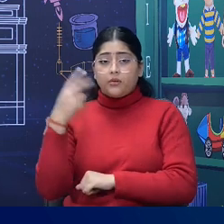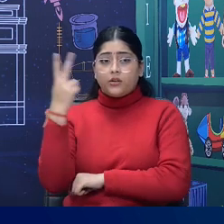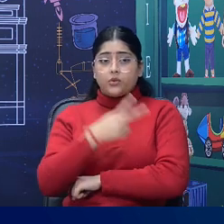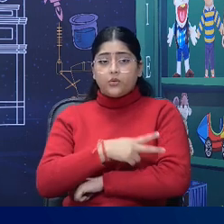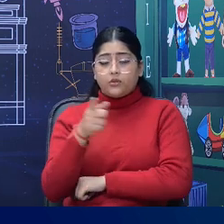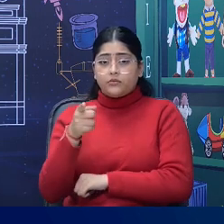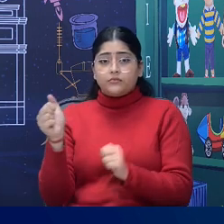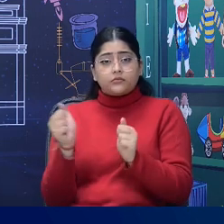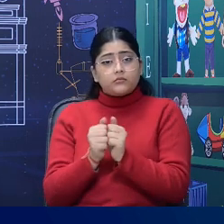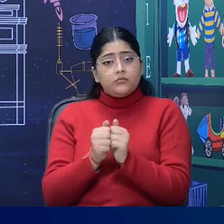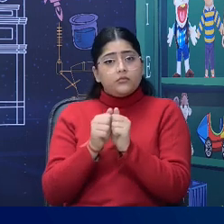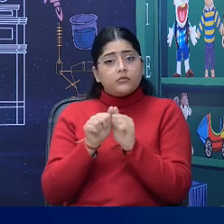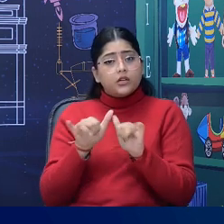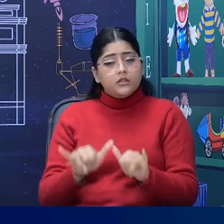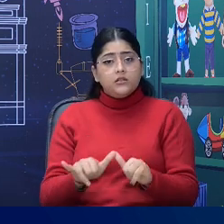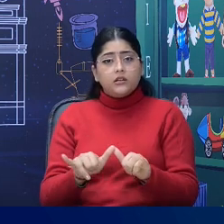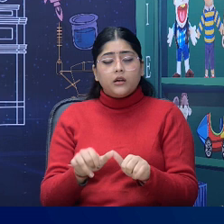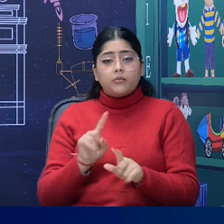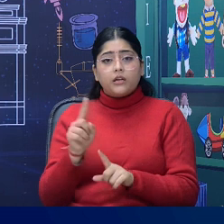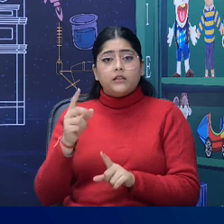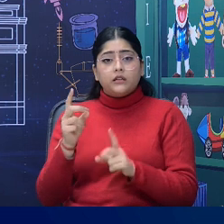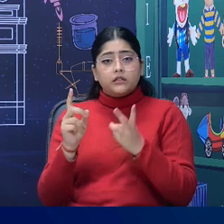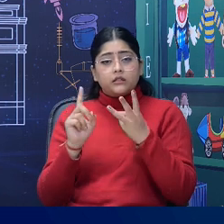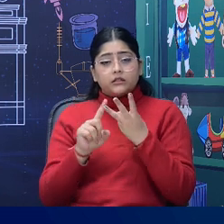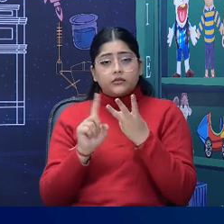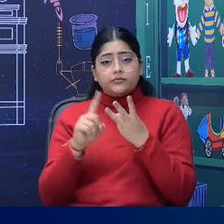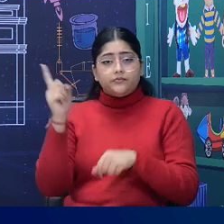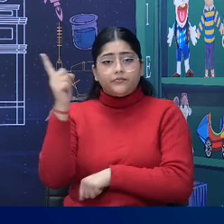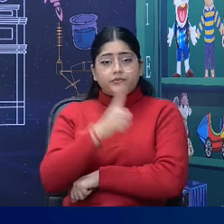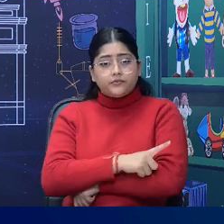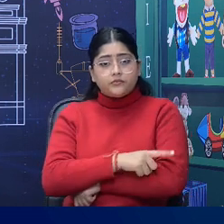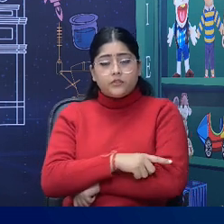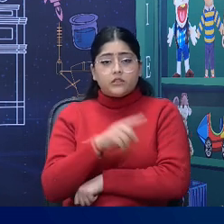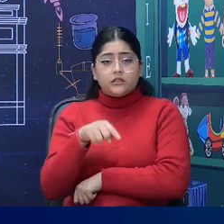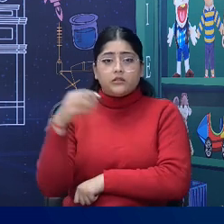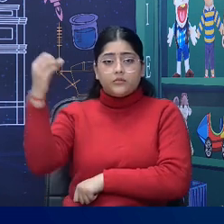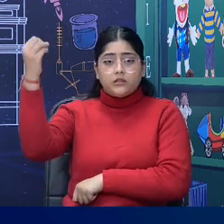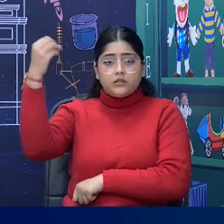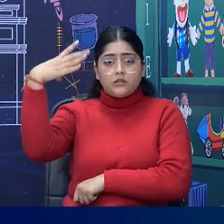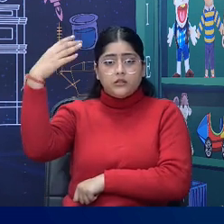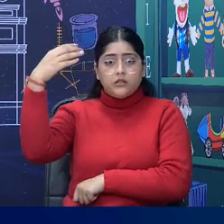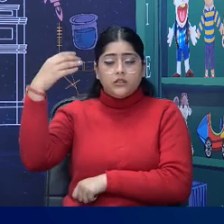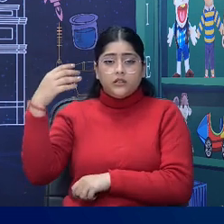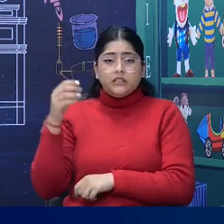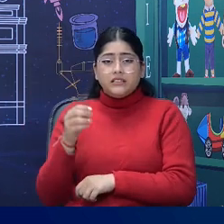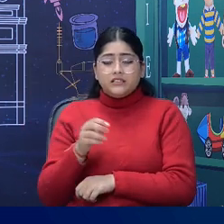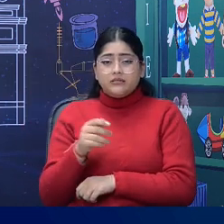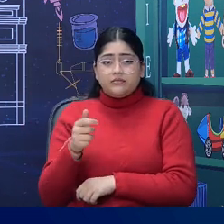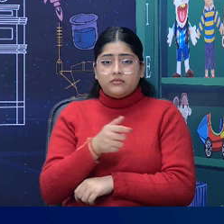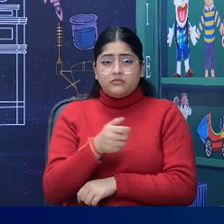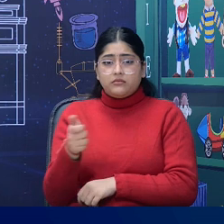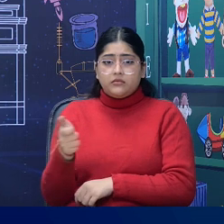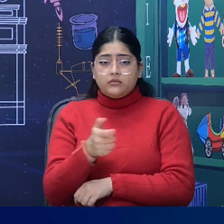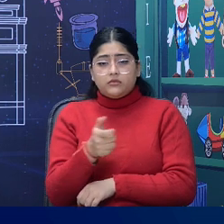पास रहा तीसरे दिन सूरज छाप टॉर्च की पेटी में नदी में फेंककर नया काम शुरू कर दिया अब आप देखिए